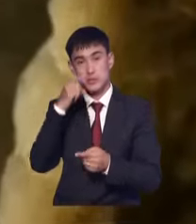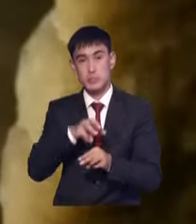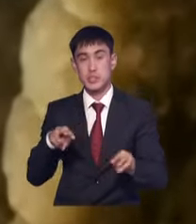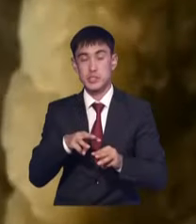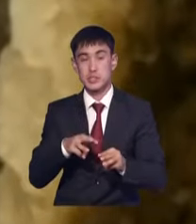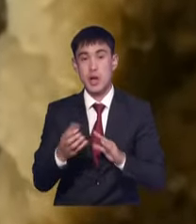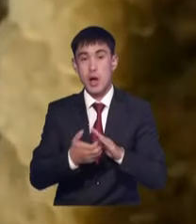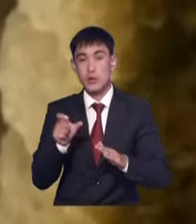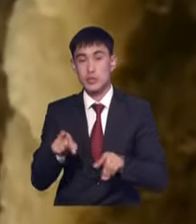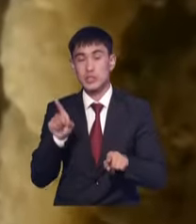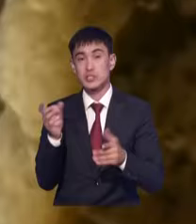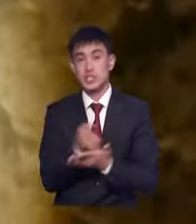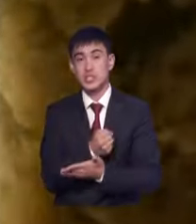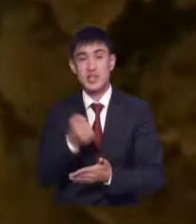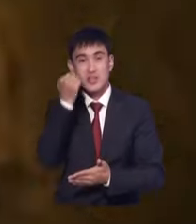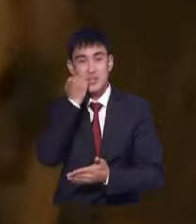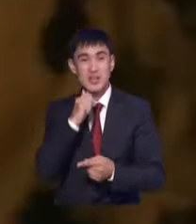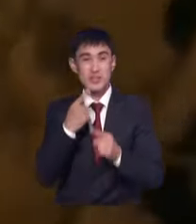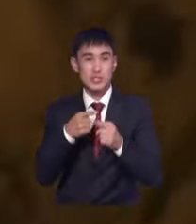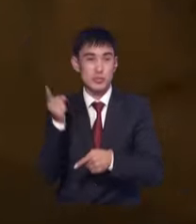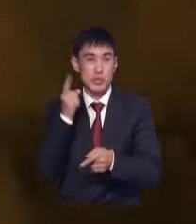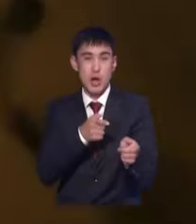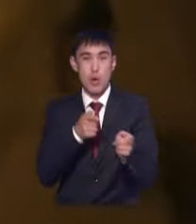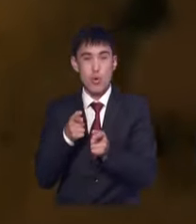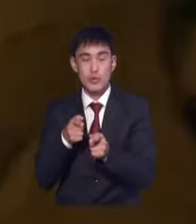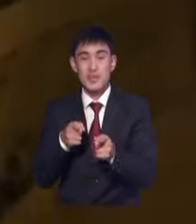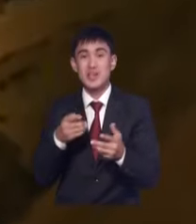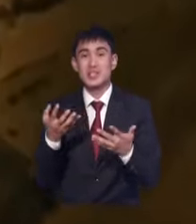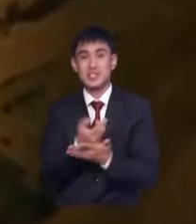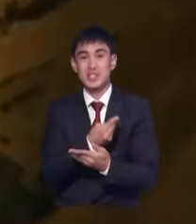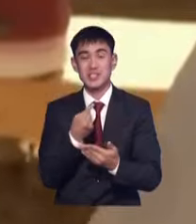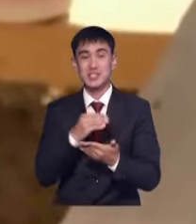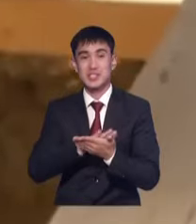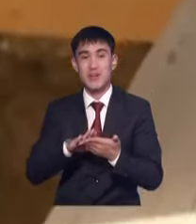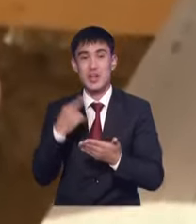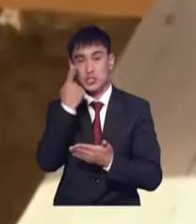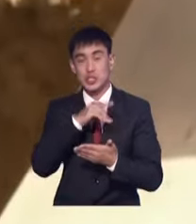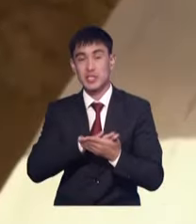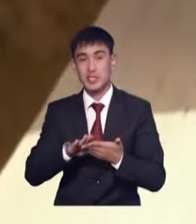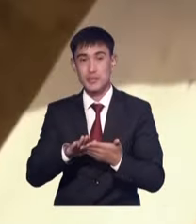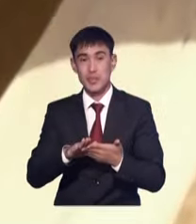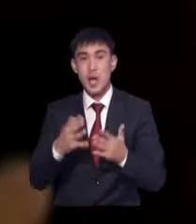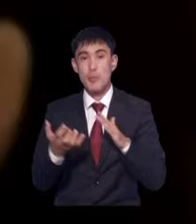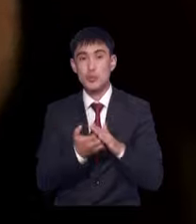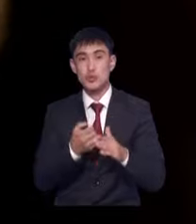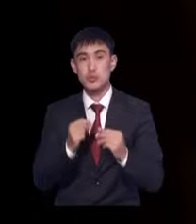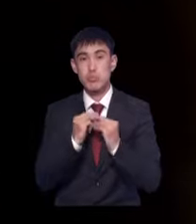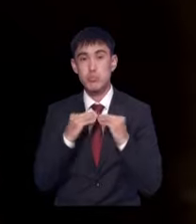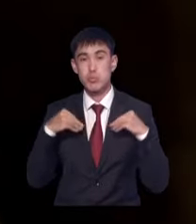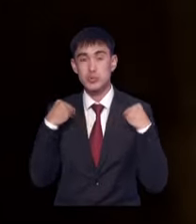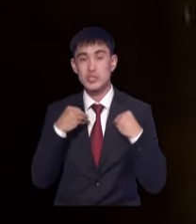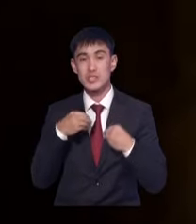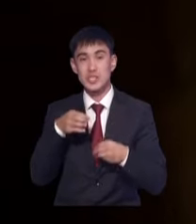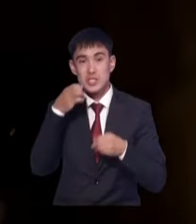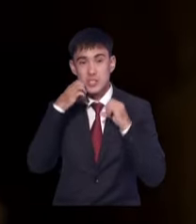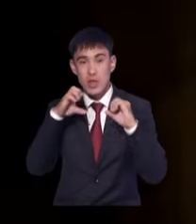министерства. Археологи также нашли древние инструменты для охоты, украшения и средства личной гигиены. Например, на раскопках были обнаружены бусы и слоновой кости